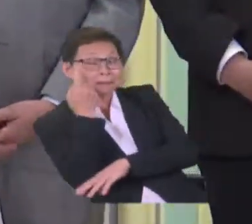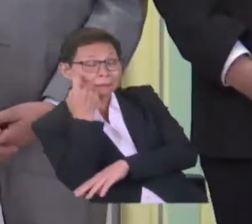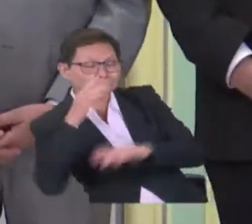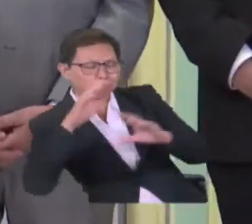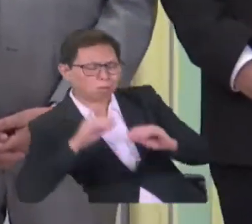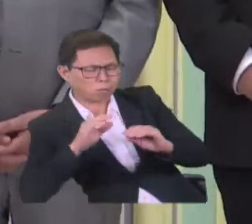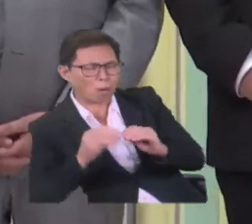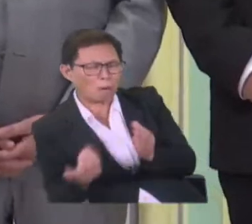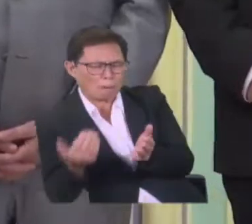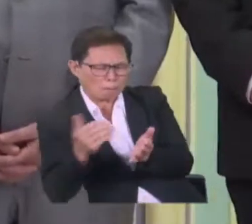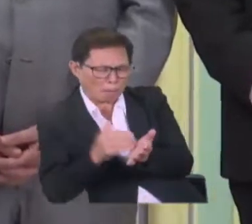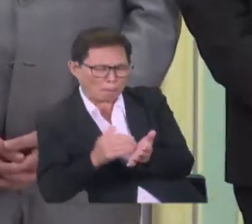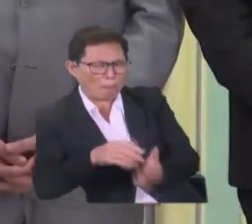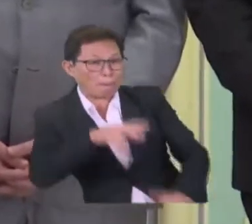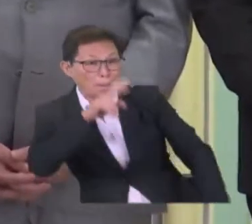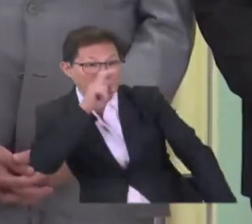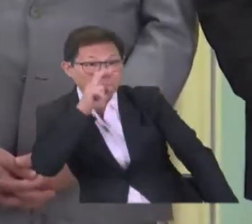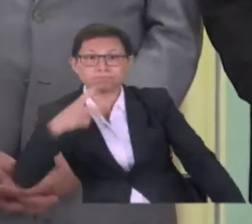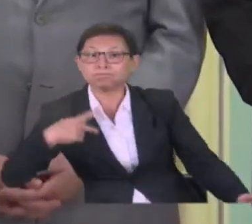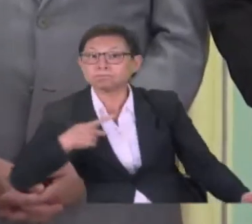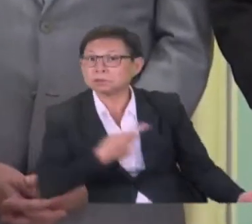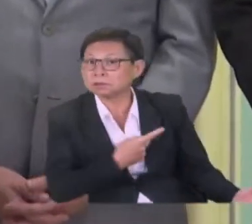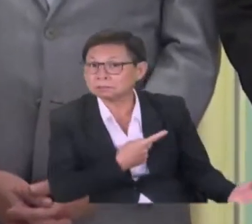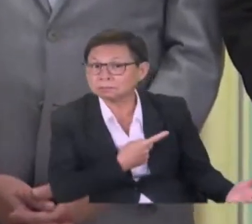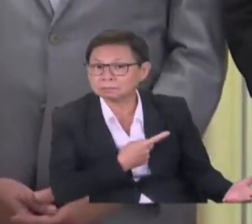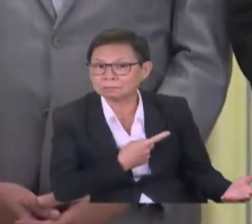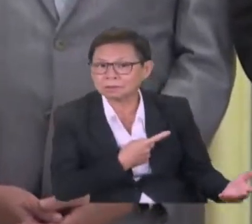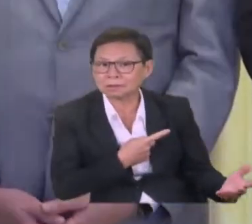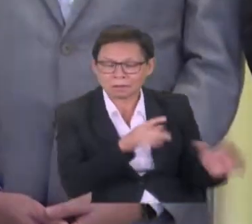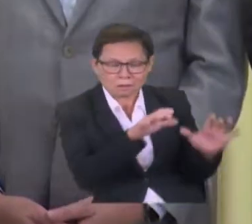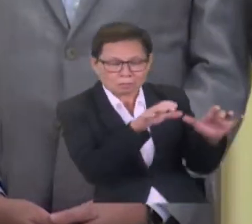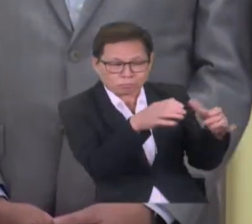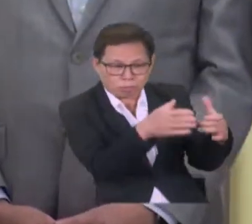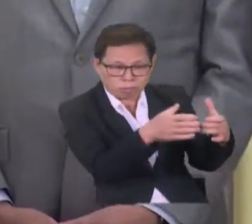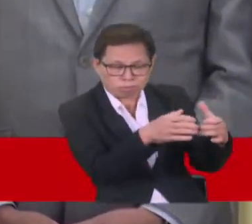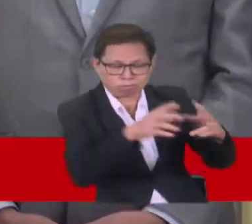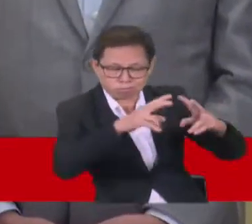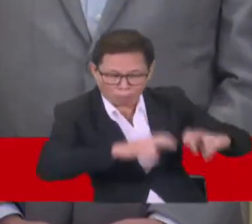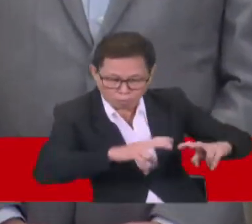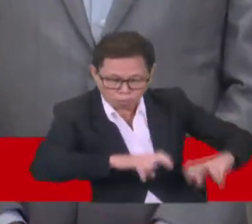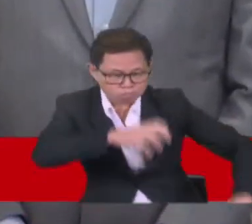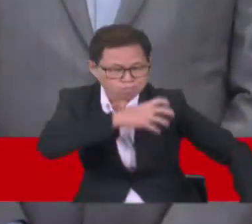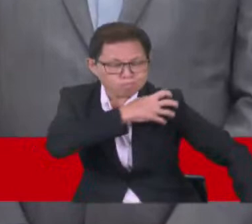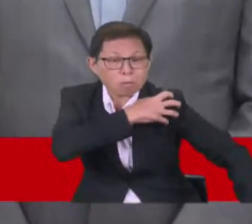mengulangi penegasan kita bahwa badan-badan pengakuan